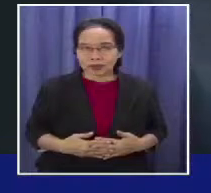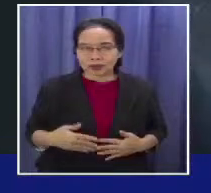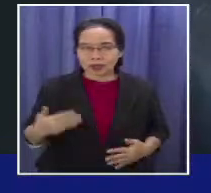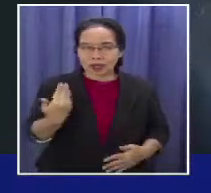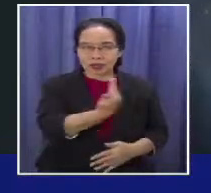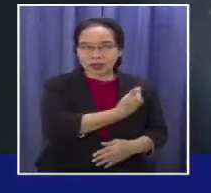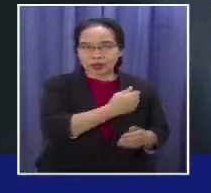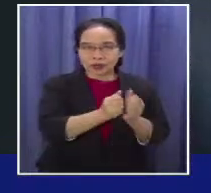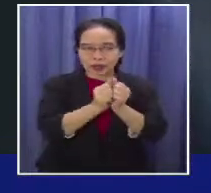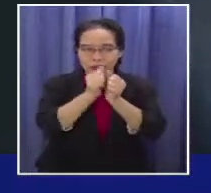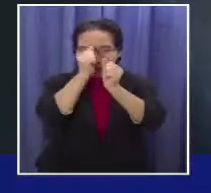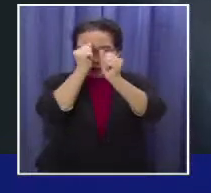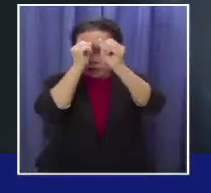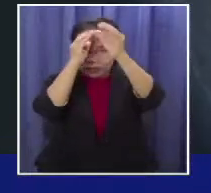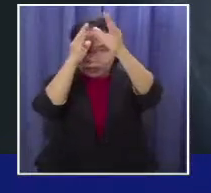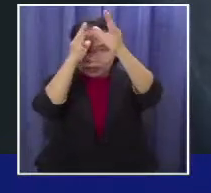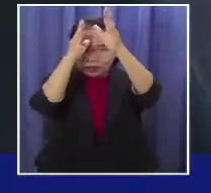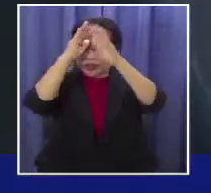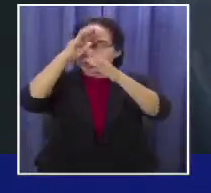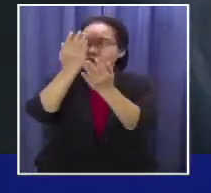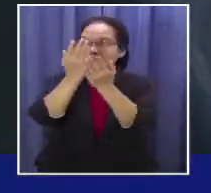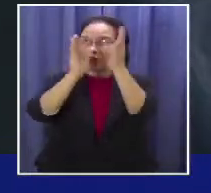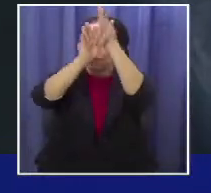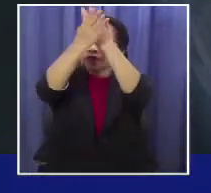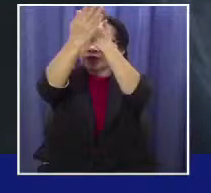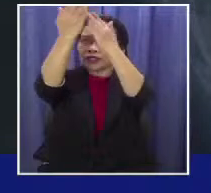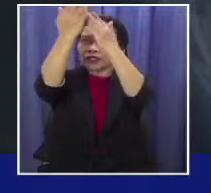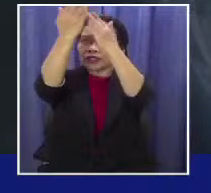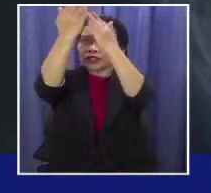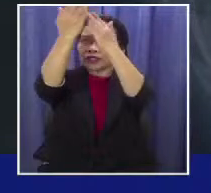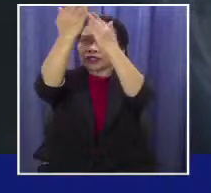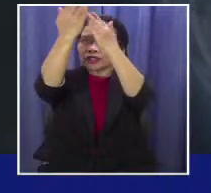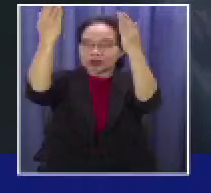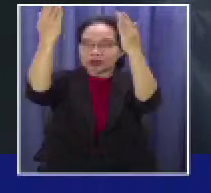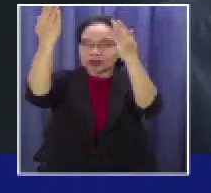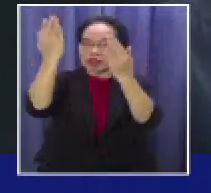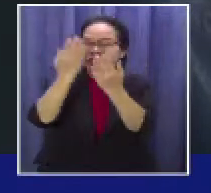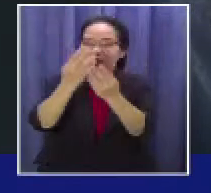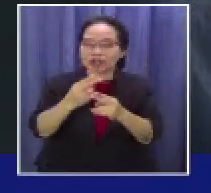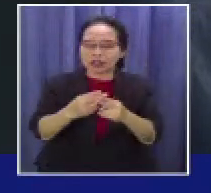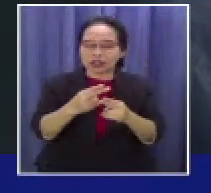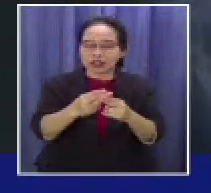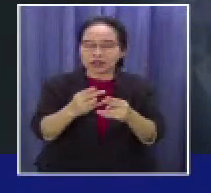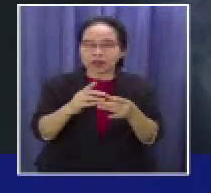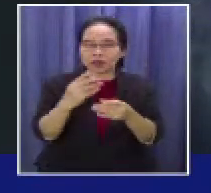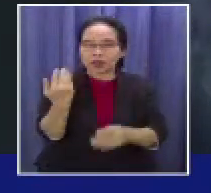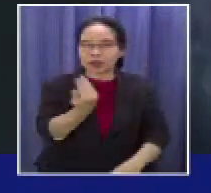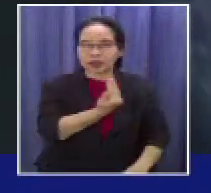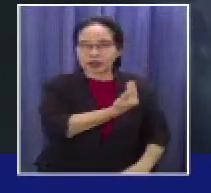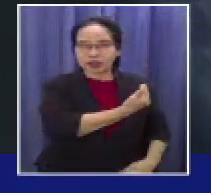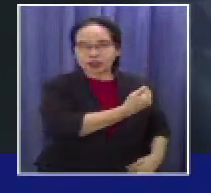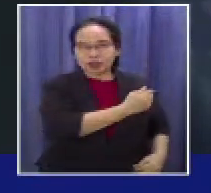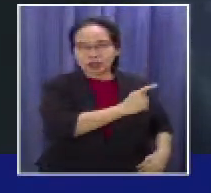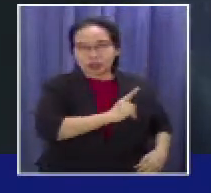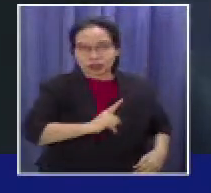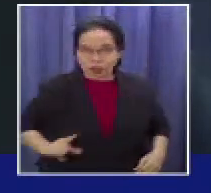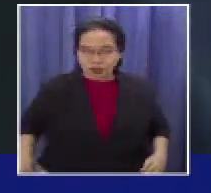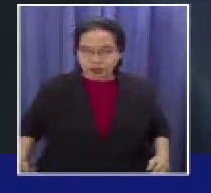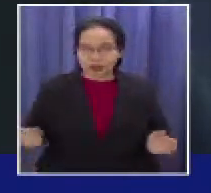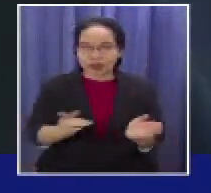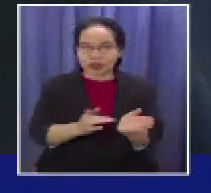Ama naming sumasa mga langit, sa pangalan po ng aming